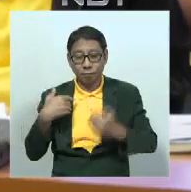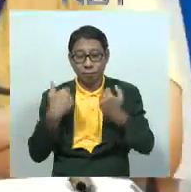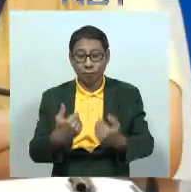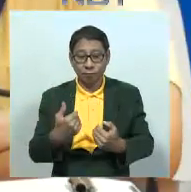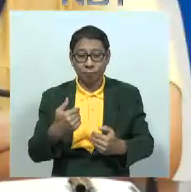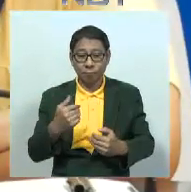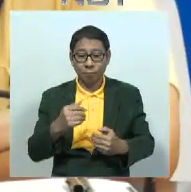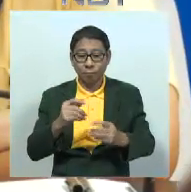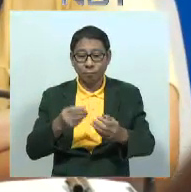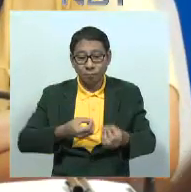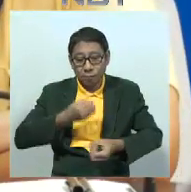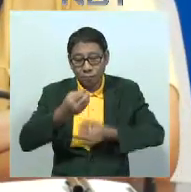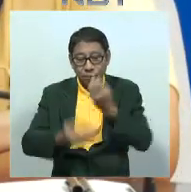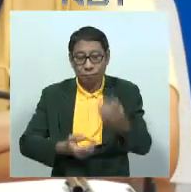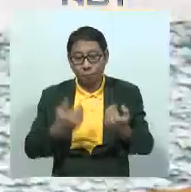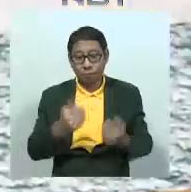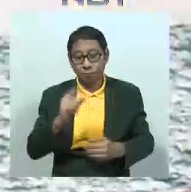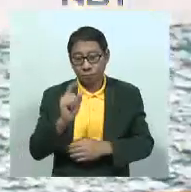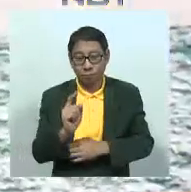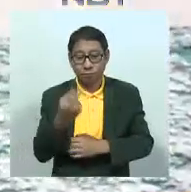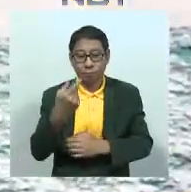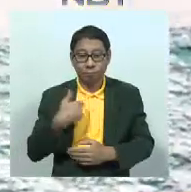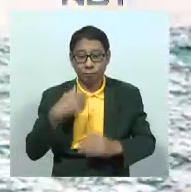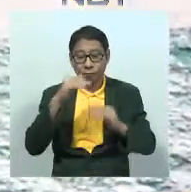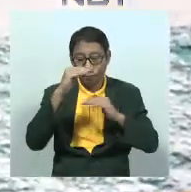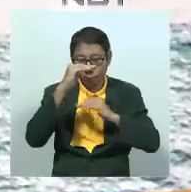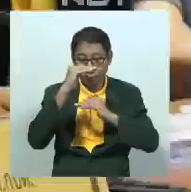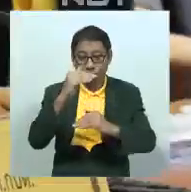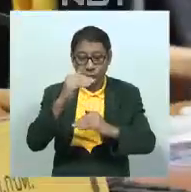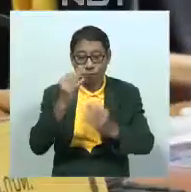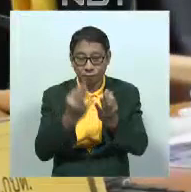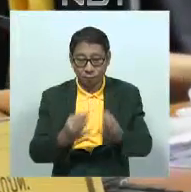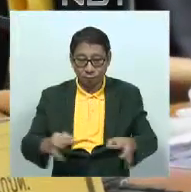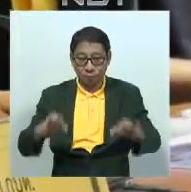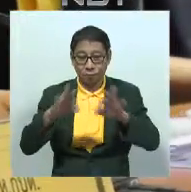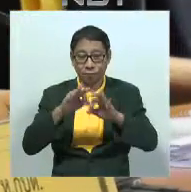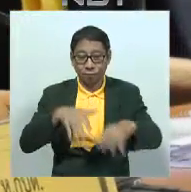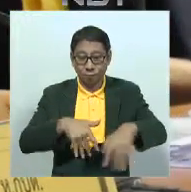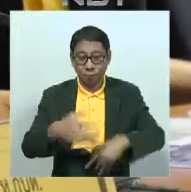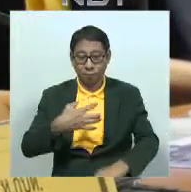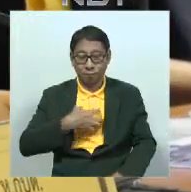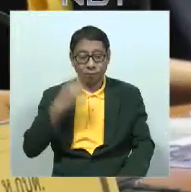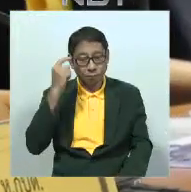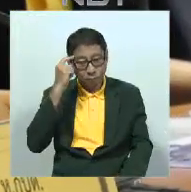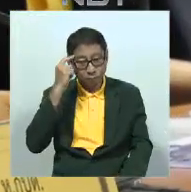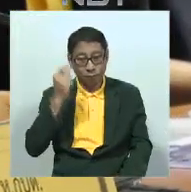านสื่อนำเสนอข้อมูลข่าวสารในมิติใหม่กำหนดประเด็นหัวข้อข่าวสำคัญที่ประชาชนอยากรู้ครับ